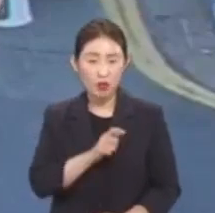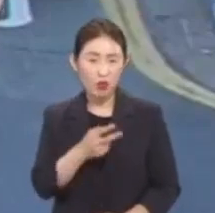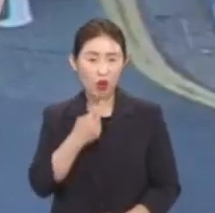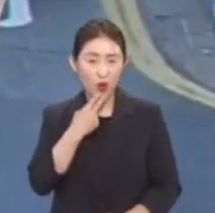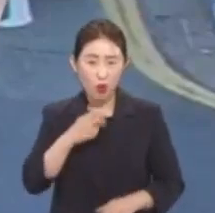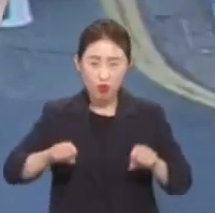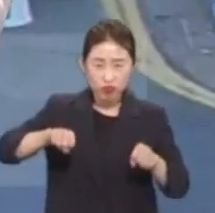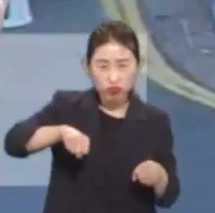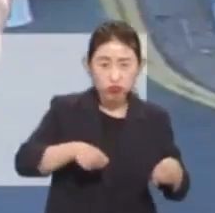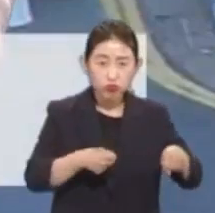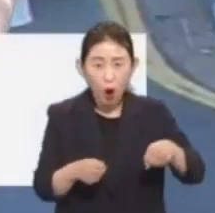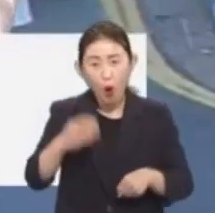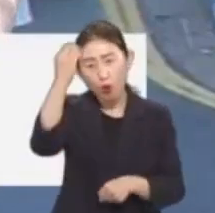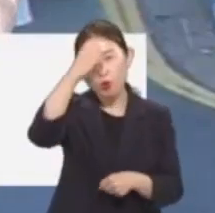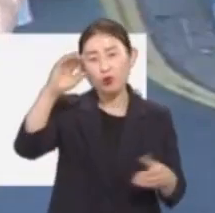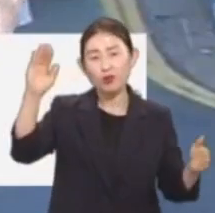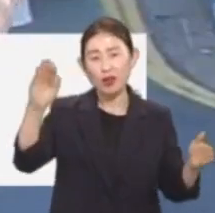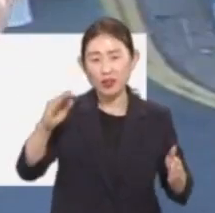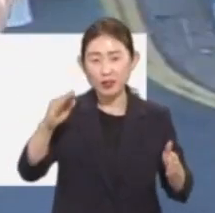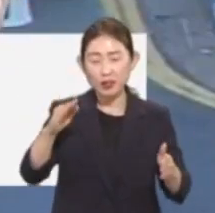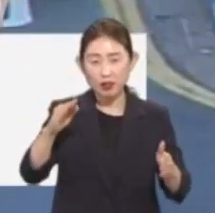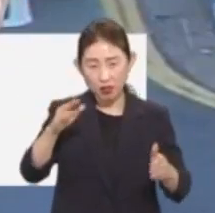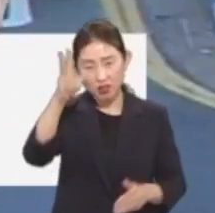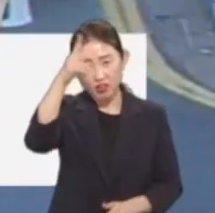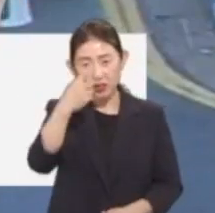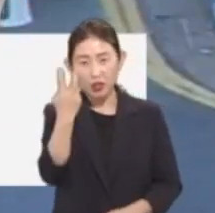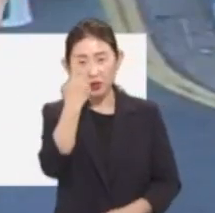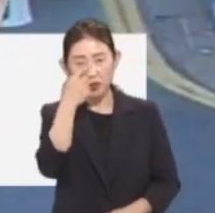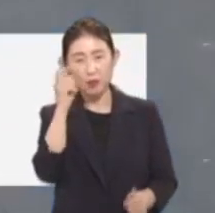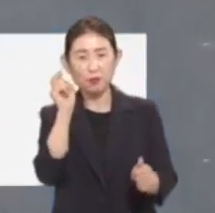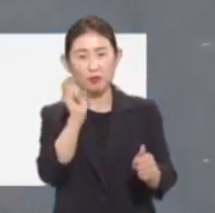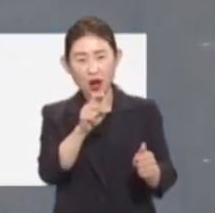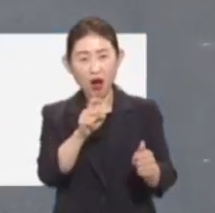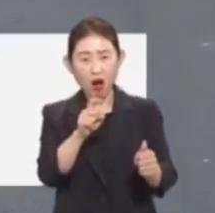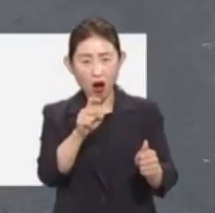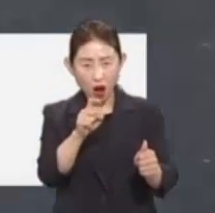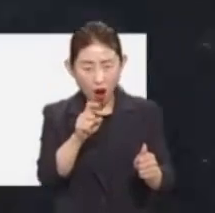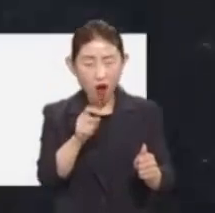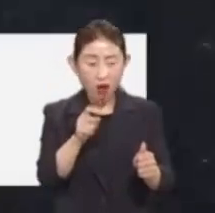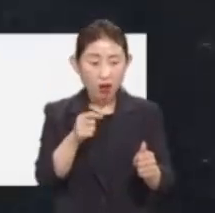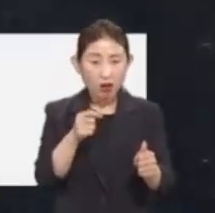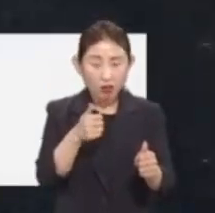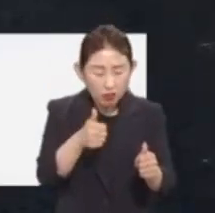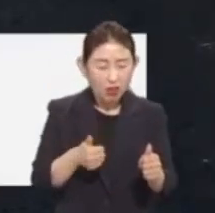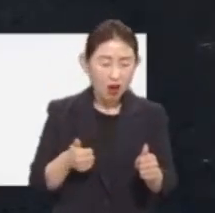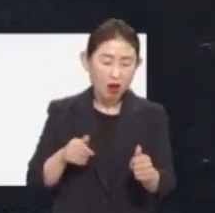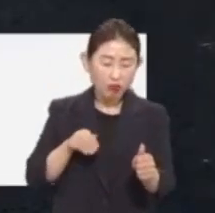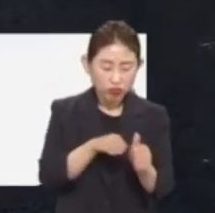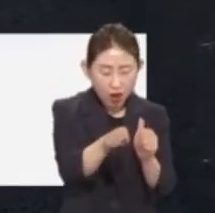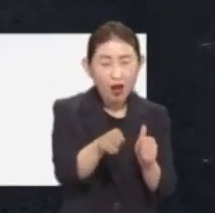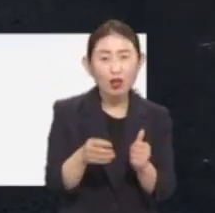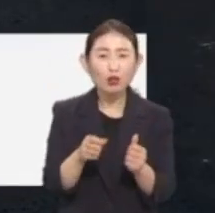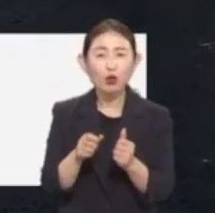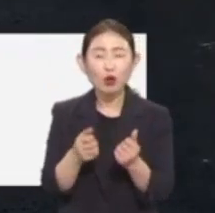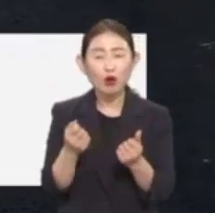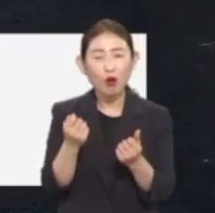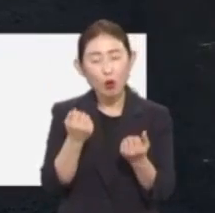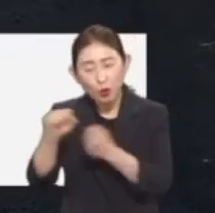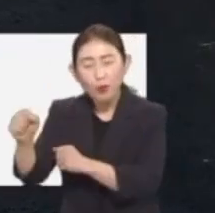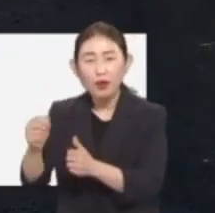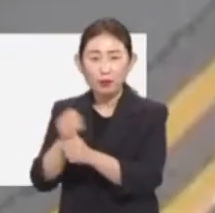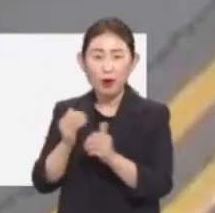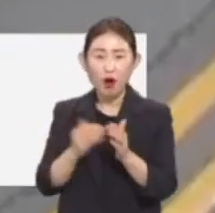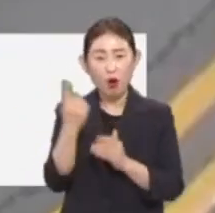무면허 상태로 오토바이를 몰던 고등학생이 교통단속 중이던 경찰을 치고 도주하다가 붙잡혔습니다 어제